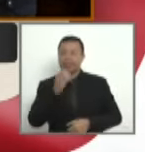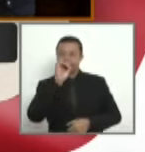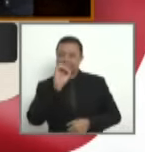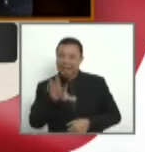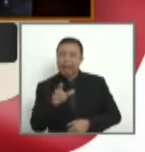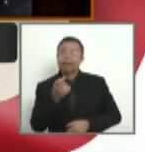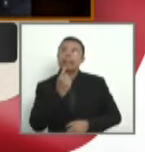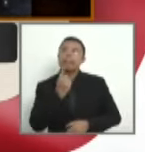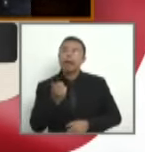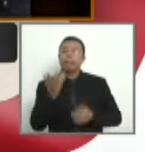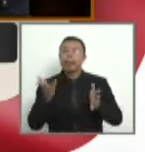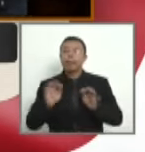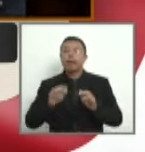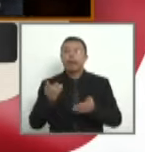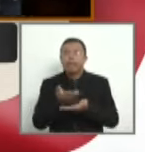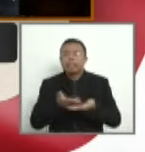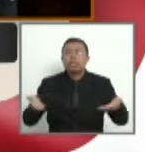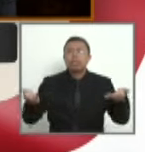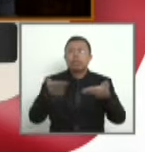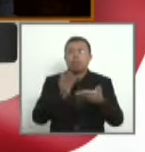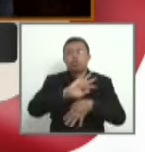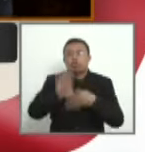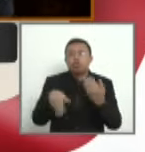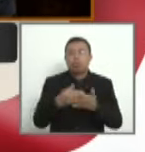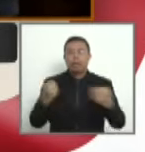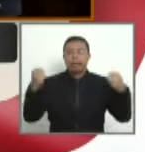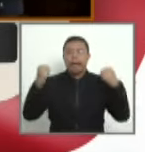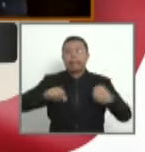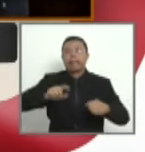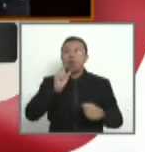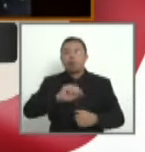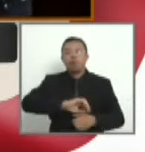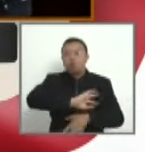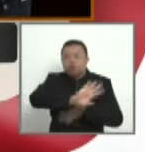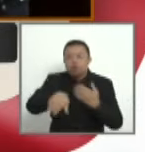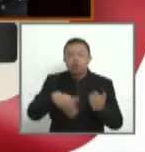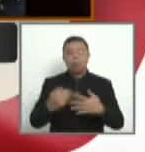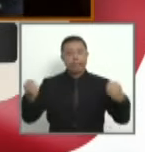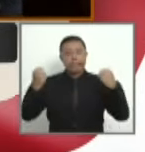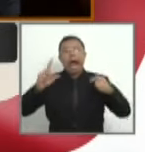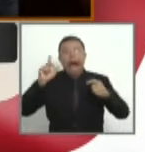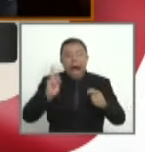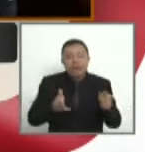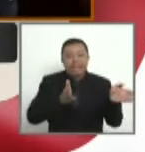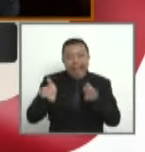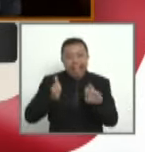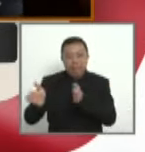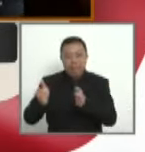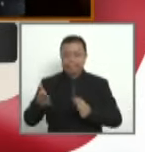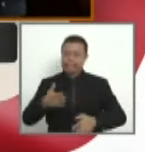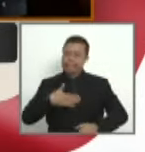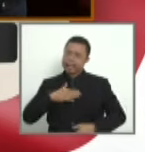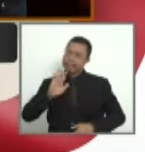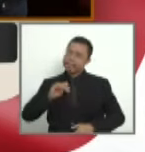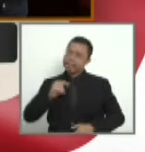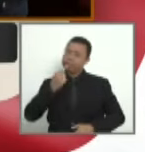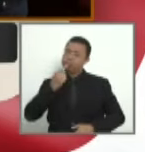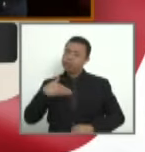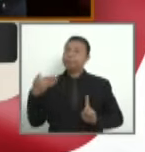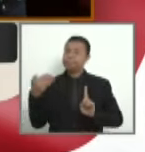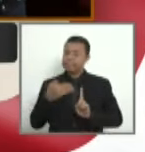ada di belakang, tetapi nah ini ada sebuah perubahan strategi antara ya. 01 dan 02. 01-nya